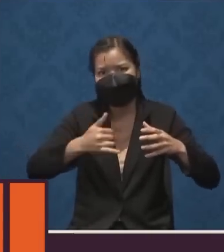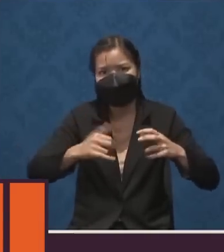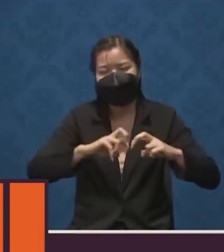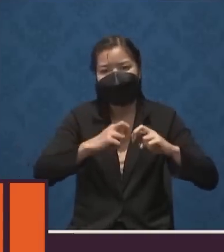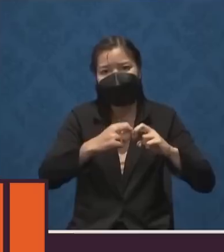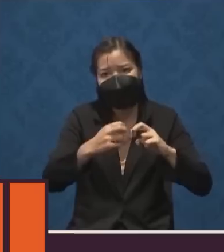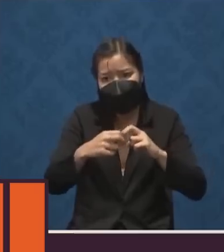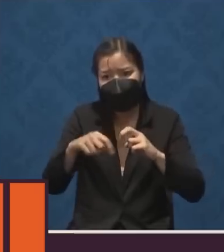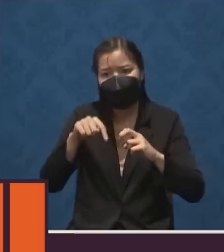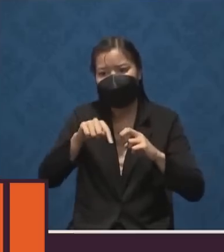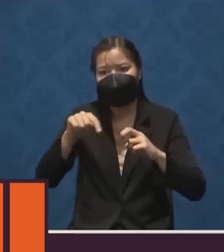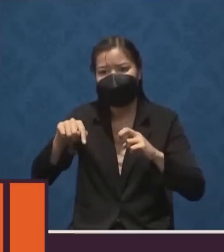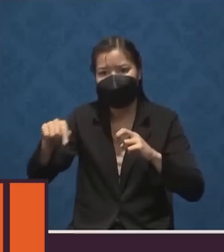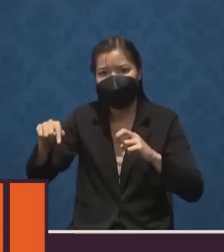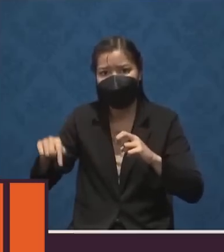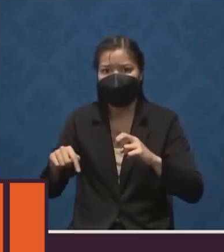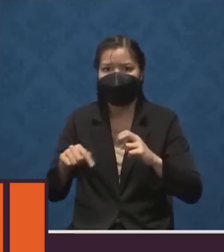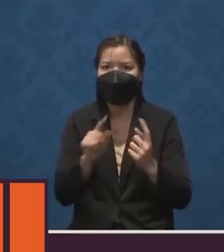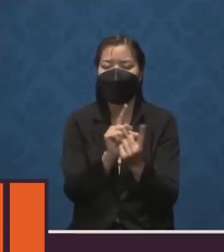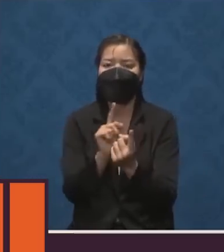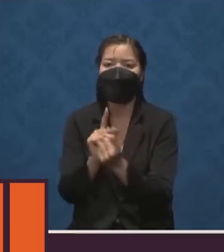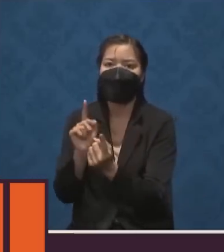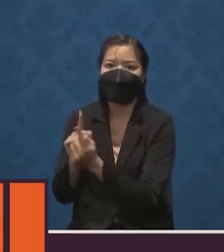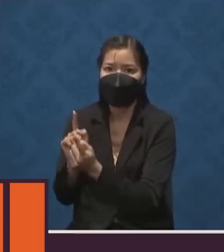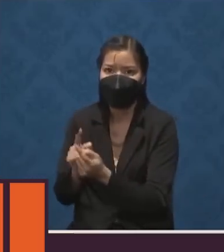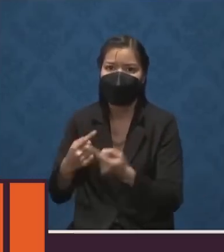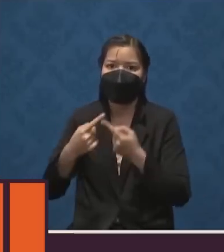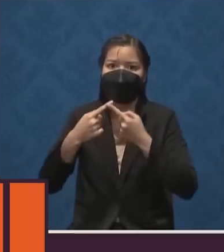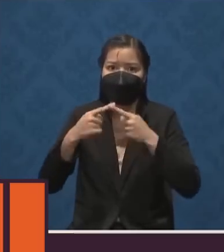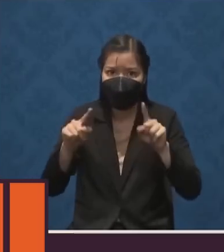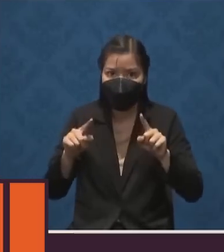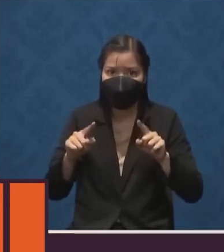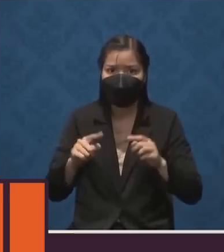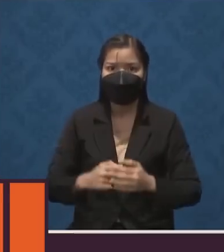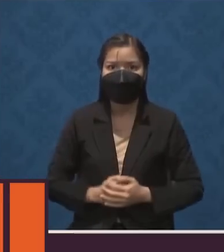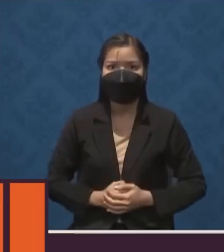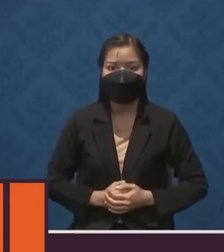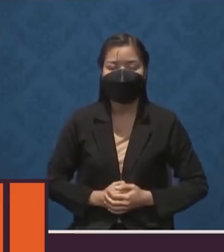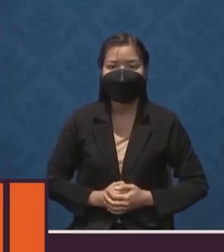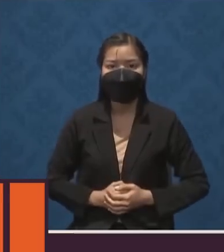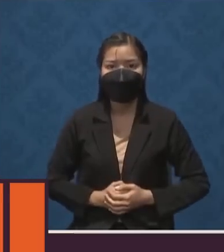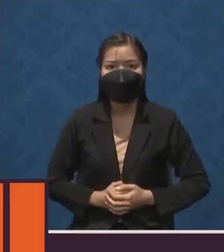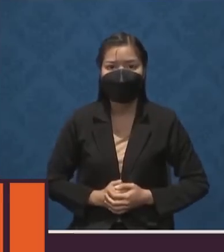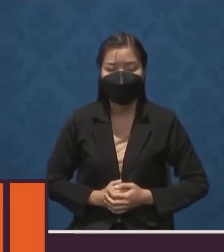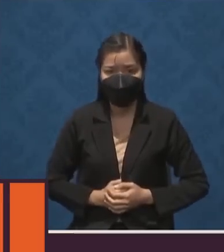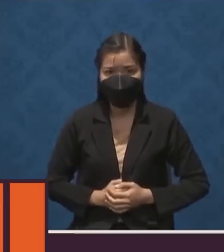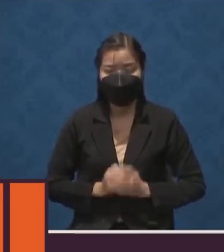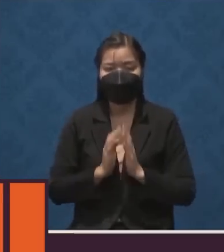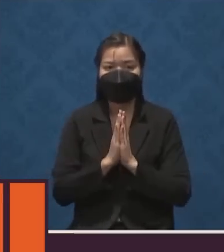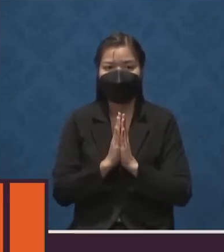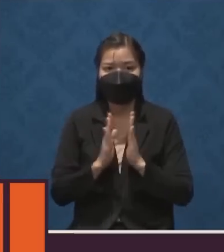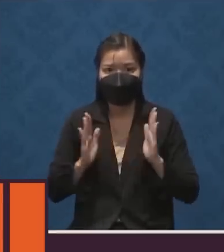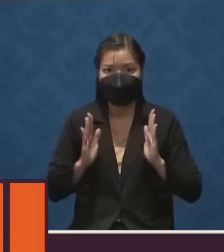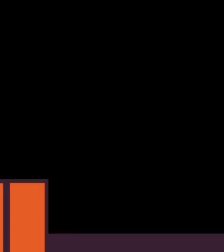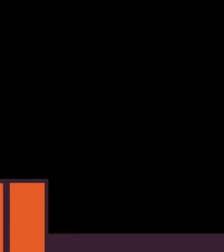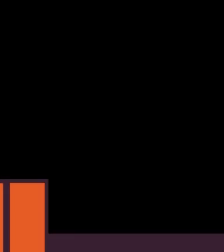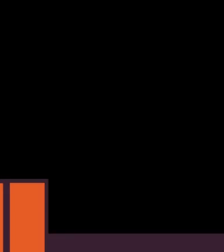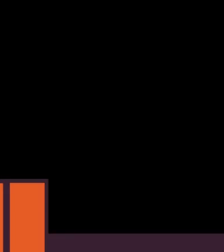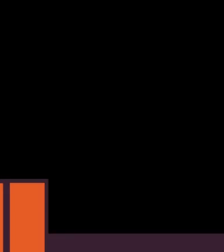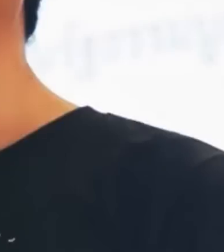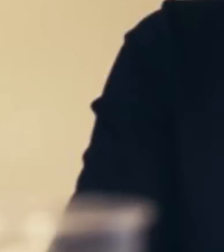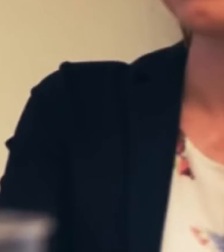งส้ทถกคิดคล้สมยส่ความcessorอย่างก่รมนอ จะสามารถรบมได้ขบคครคร ขอบตมNg